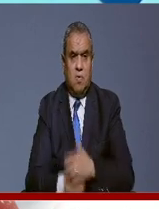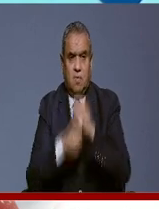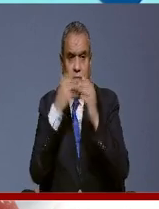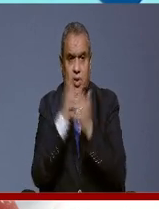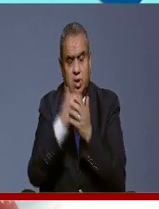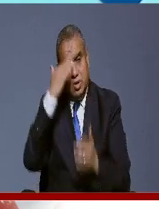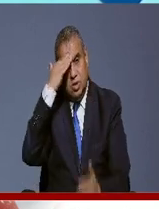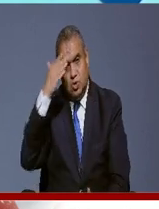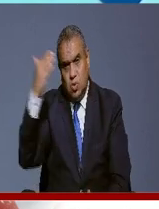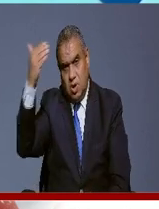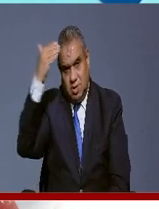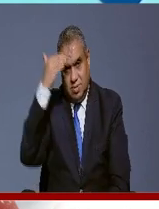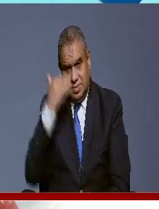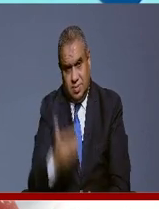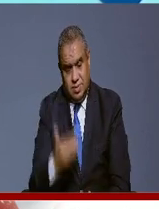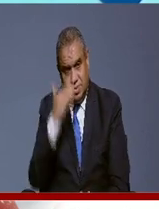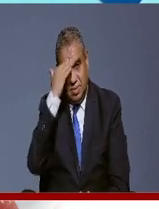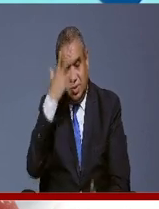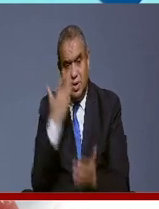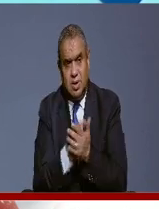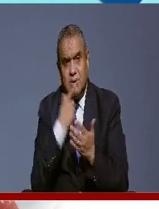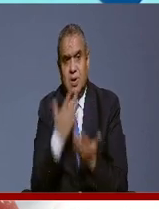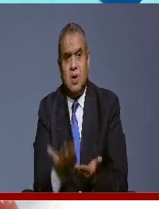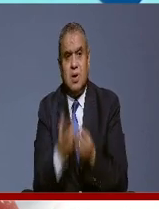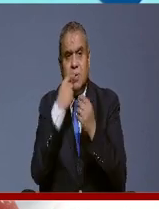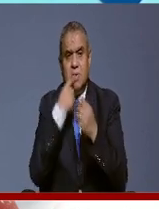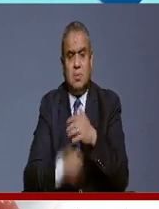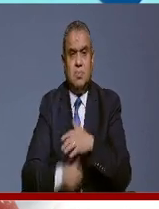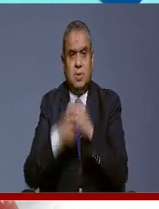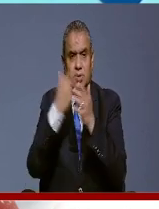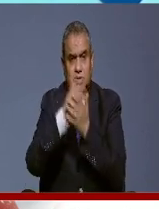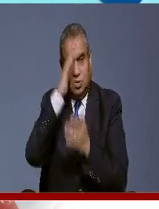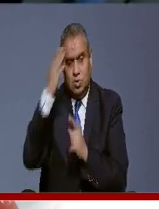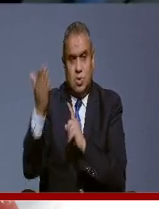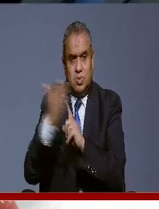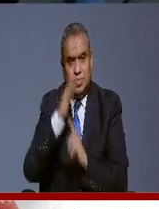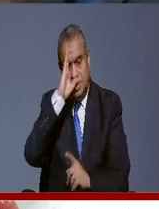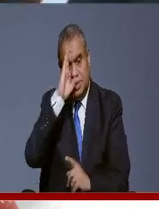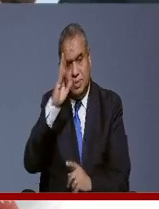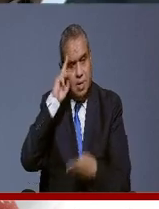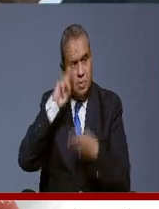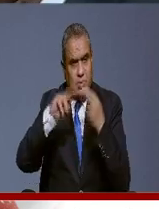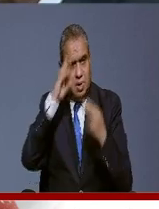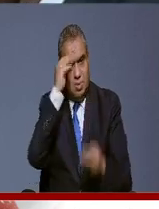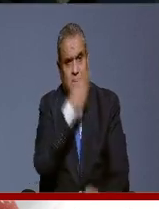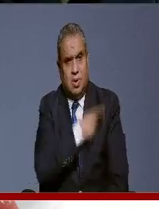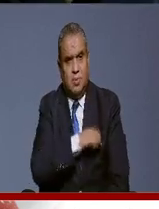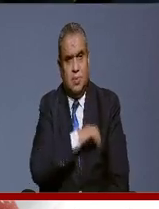فشرفتنا يا فندم، ودايما كده منورنا في كل المنطقيات. شكرا، السلام عليكم.